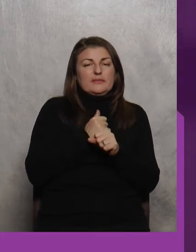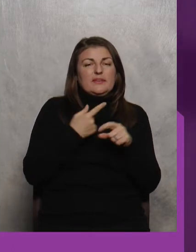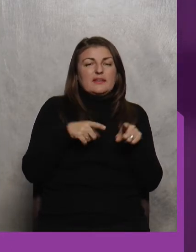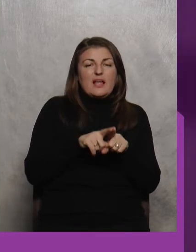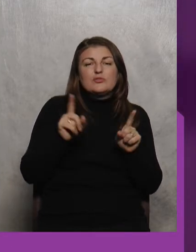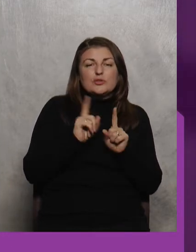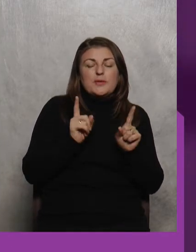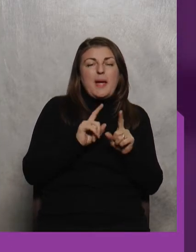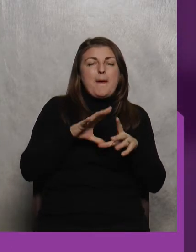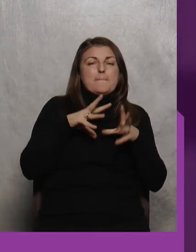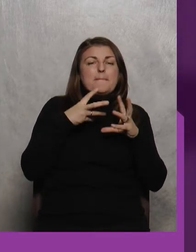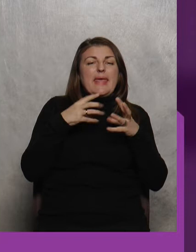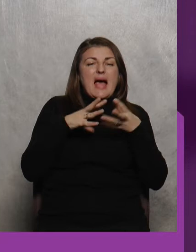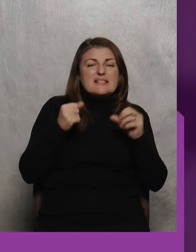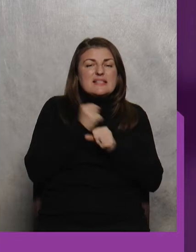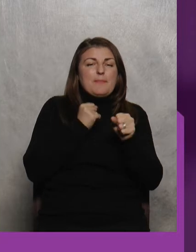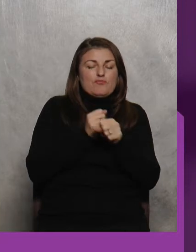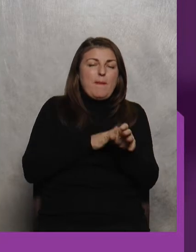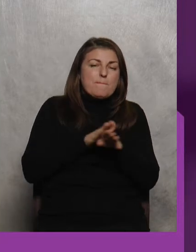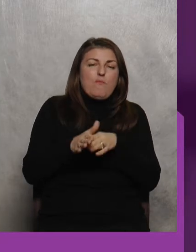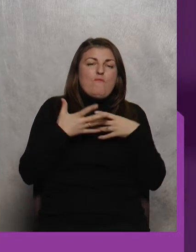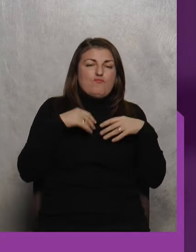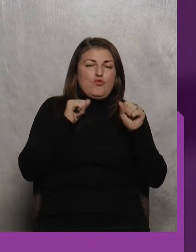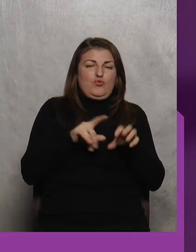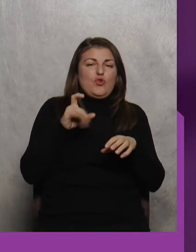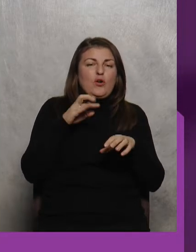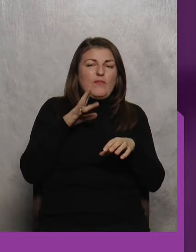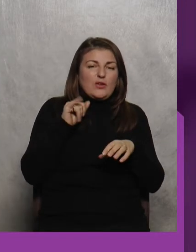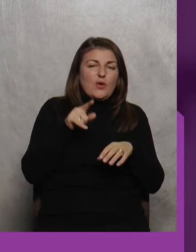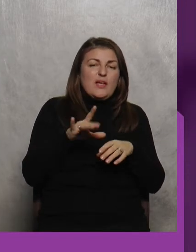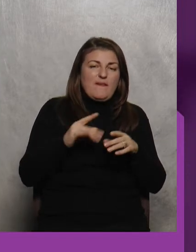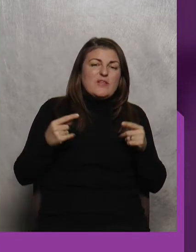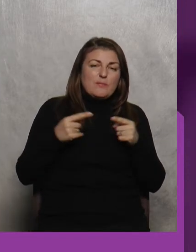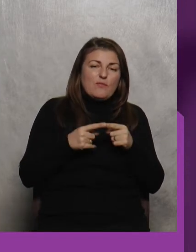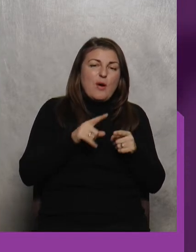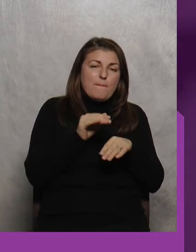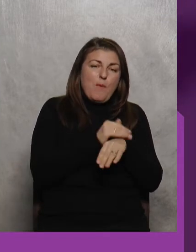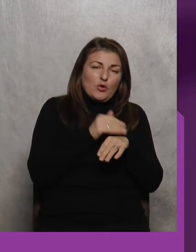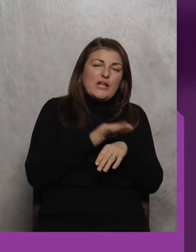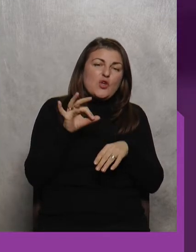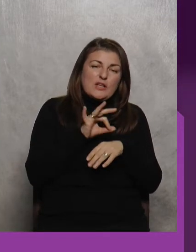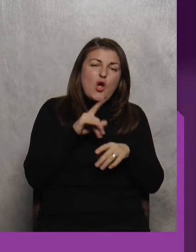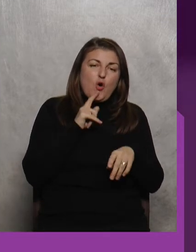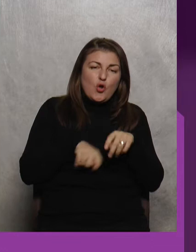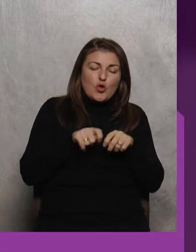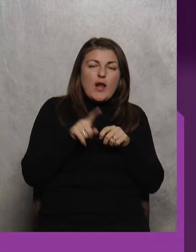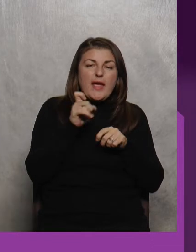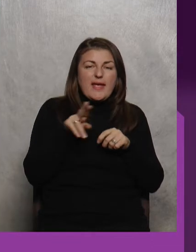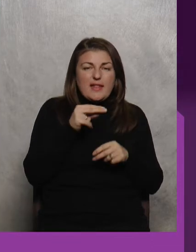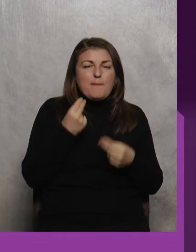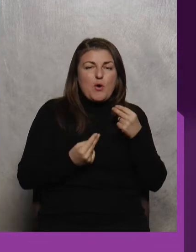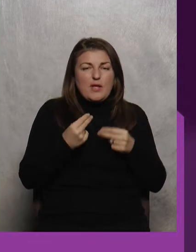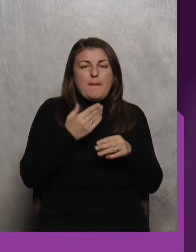так, щоб м'язи запрацювали на повну потужність хорвату. І, відповідно, молодець Олександр контролює хід